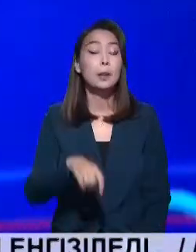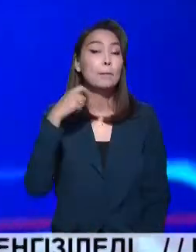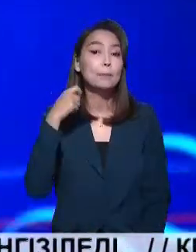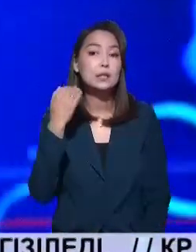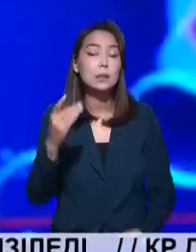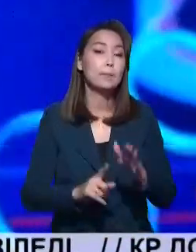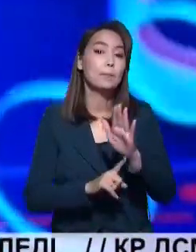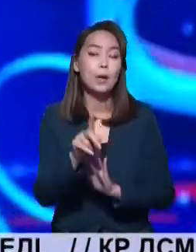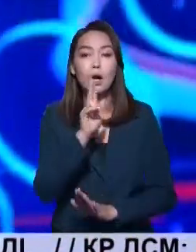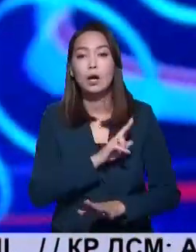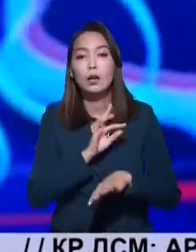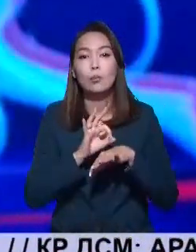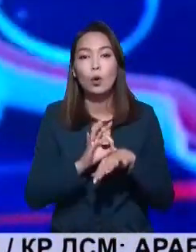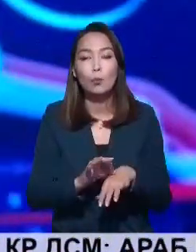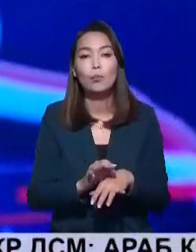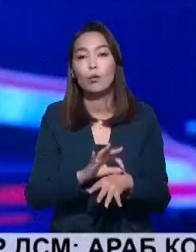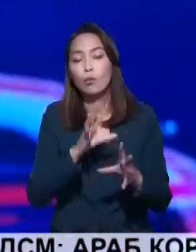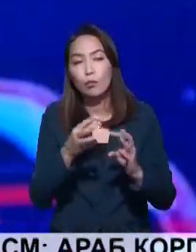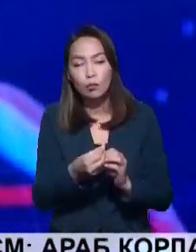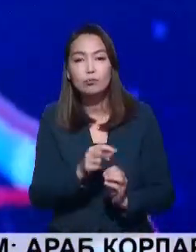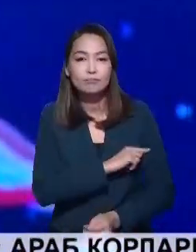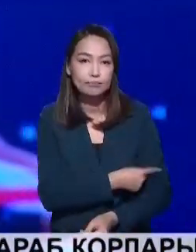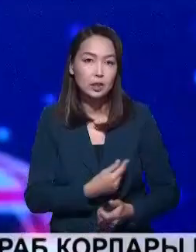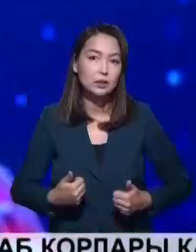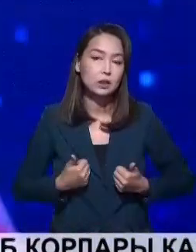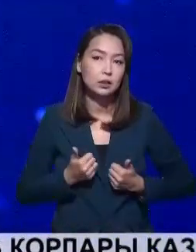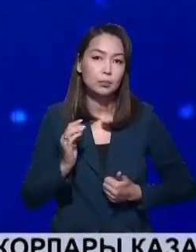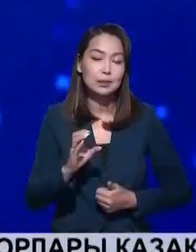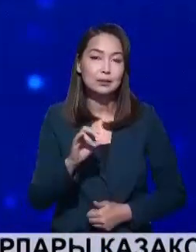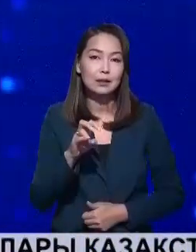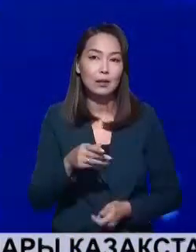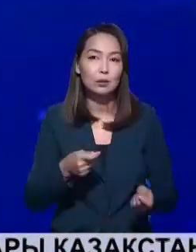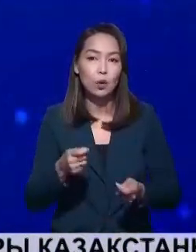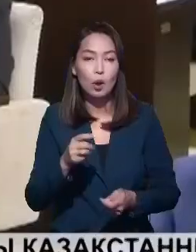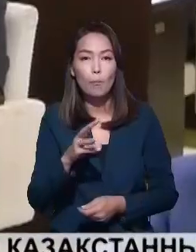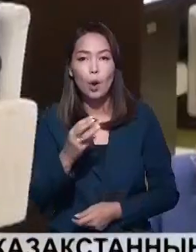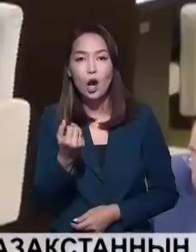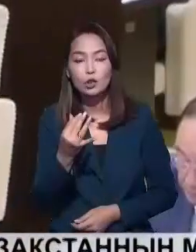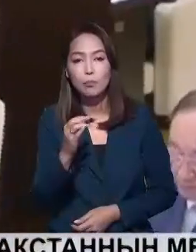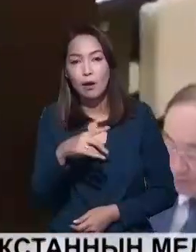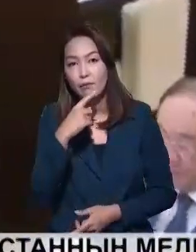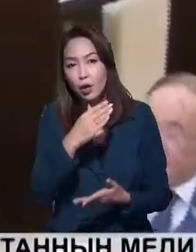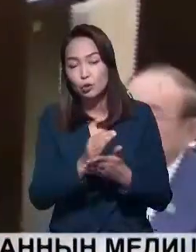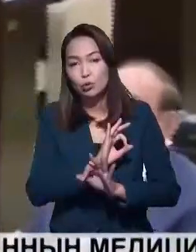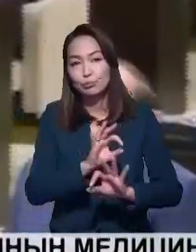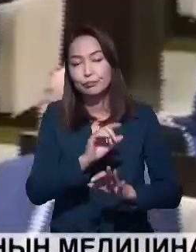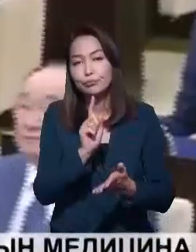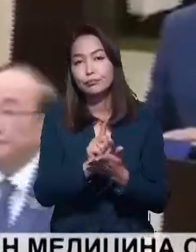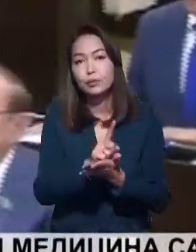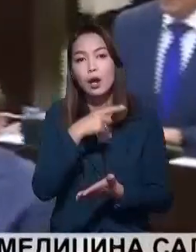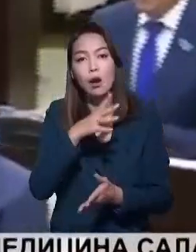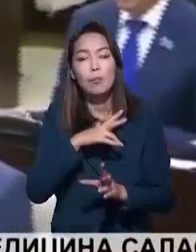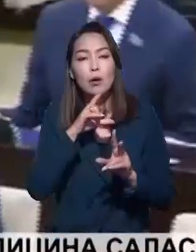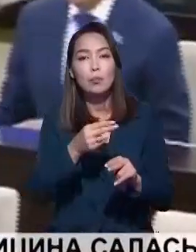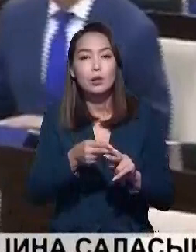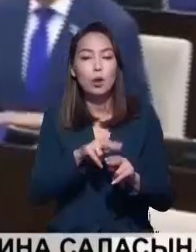Президенттің бастамаларын іске асыруға күш жігерімізді саламыз. Сенат төрағасы Мәулен Әшімбаев осылай дейді. Жолдауда жүктелген міндеттер мен мақсаттарды